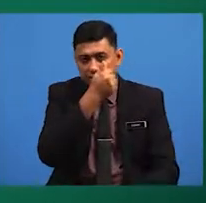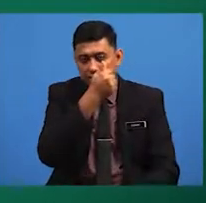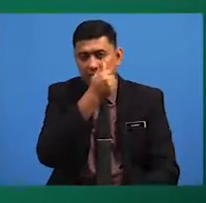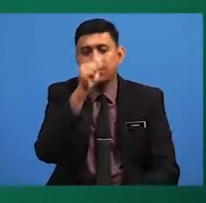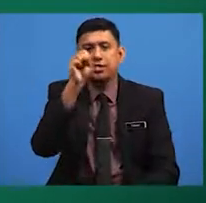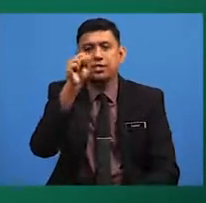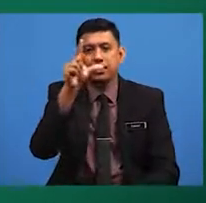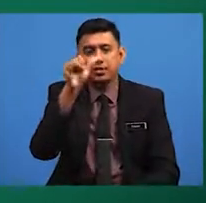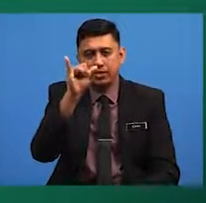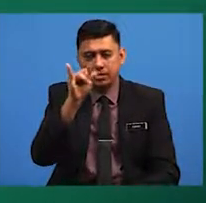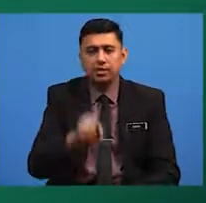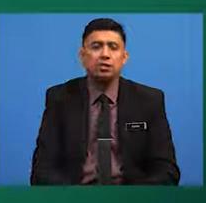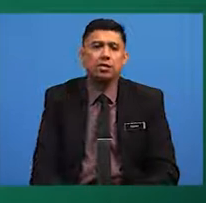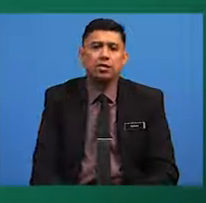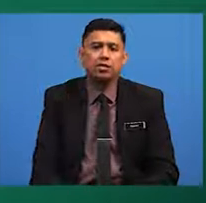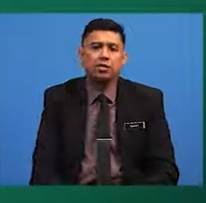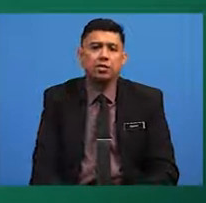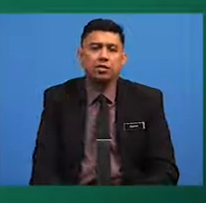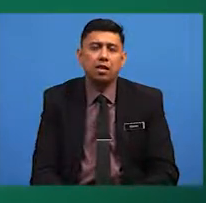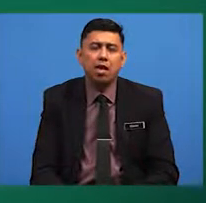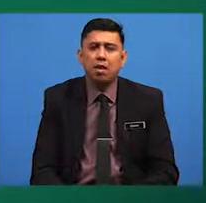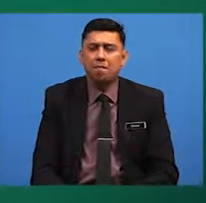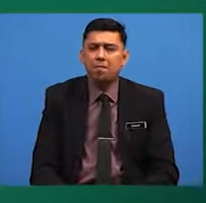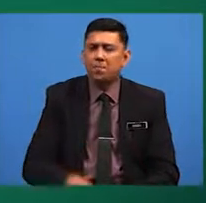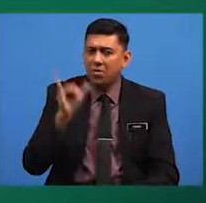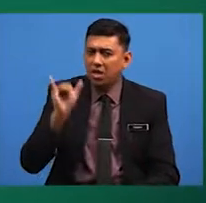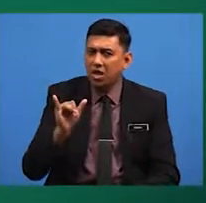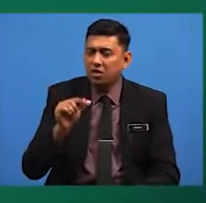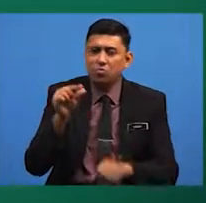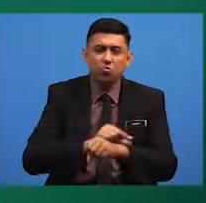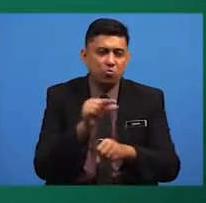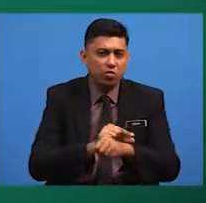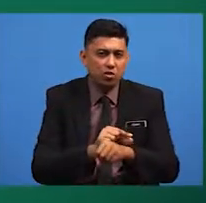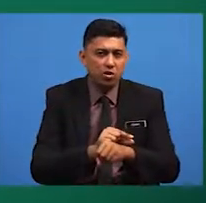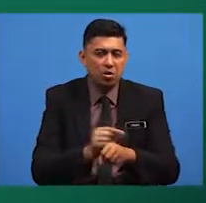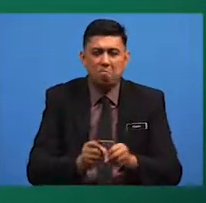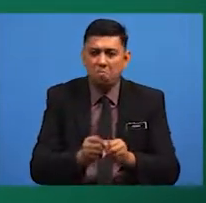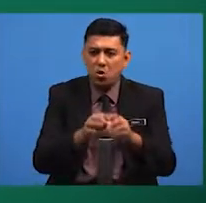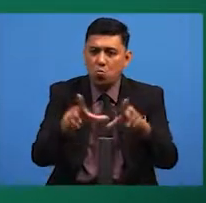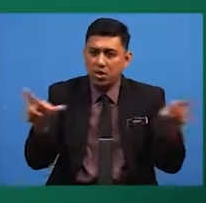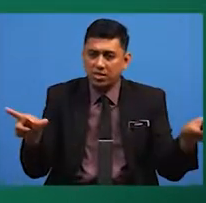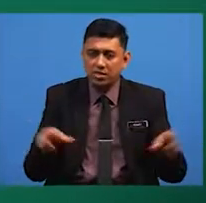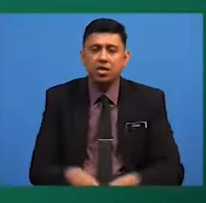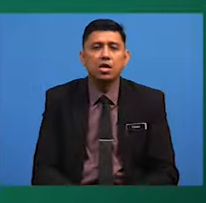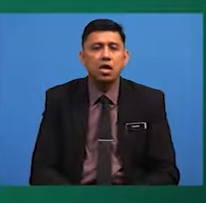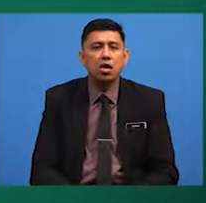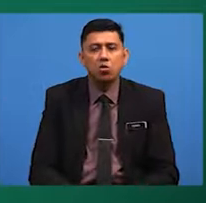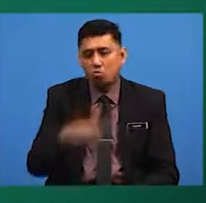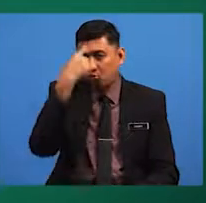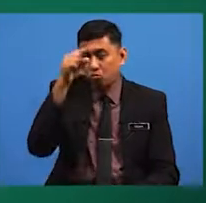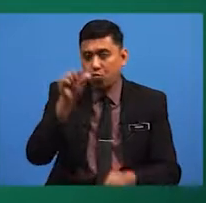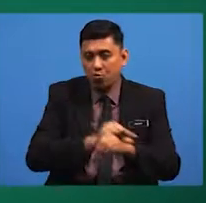salah satu bahan Navy fosil yang digunakan secara meluas untuk kegunaan